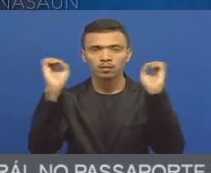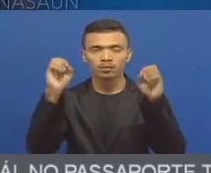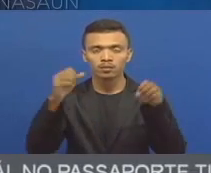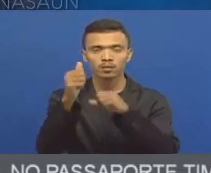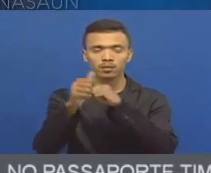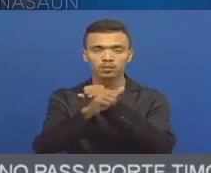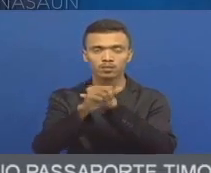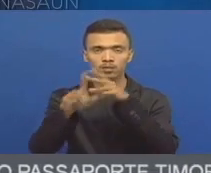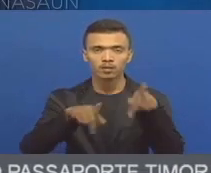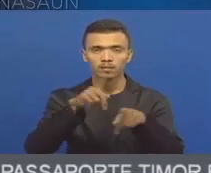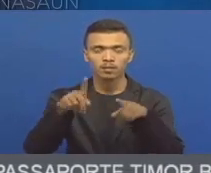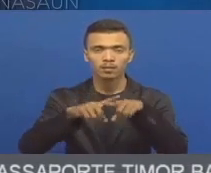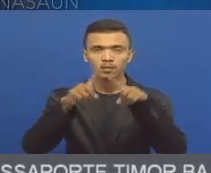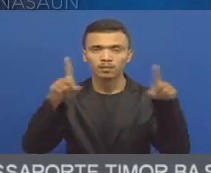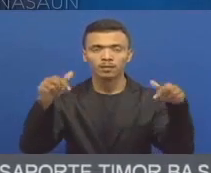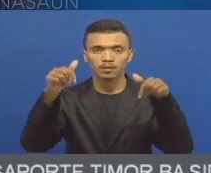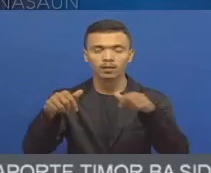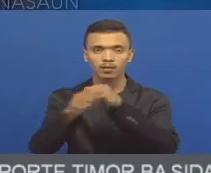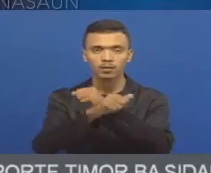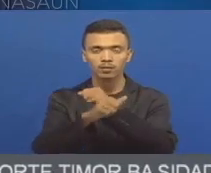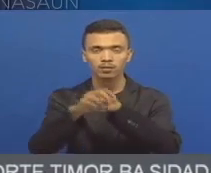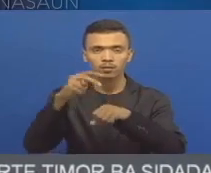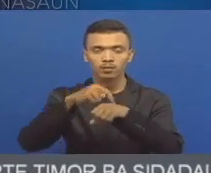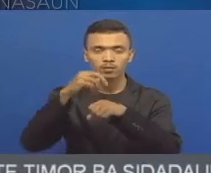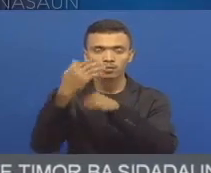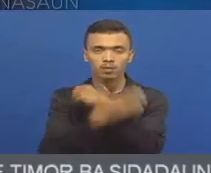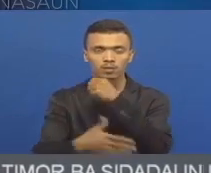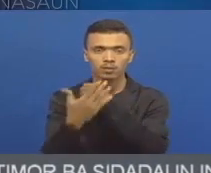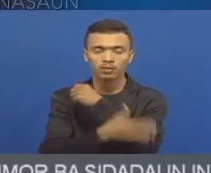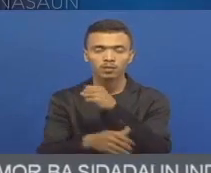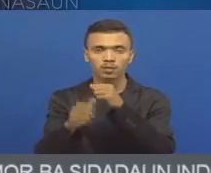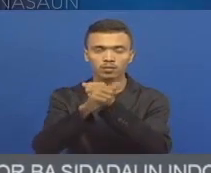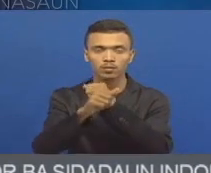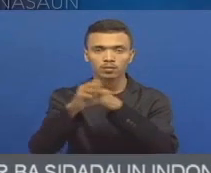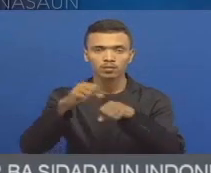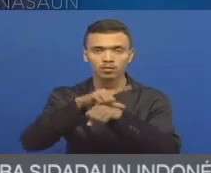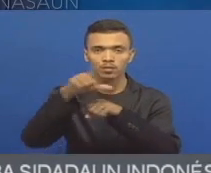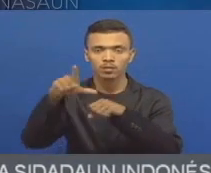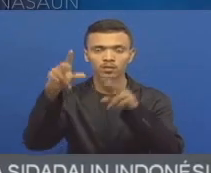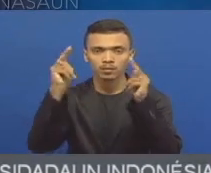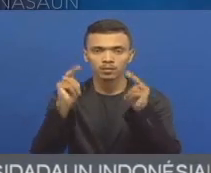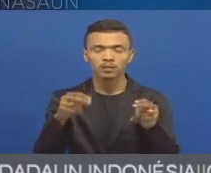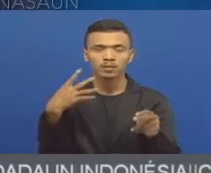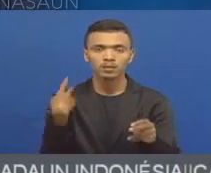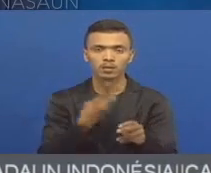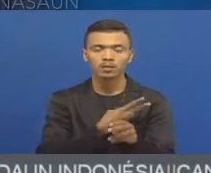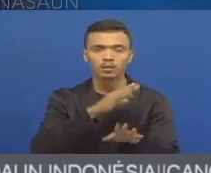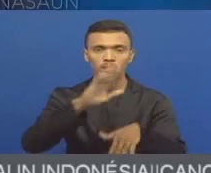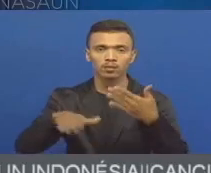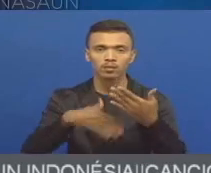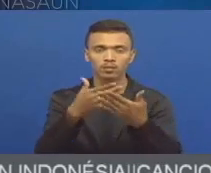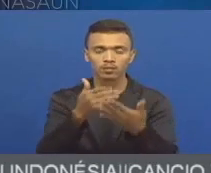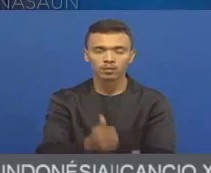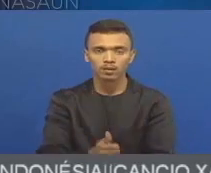nia mai bene asunto nasaun nia asunto sosiais nebe precisa ita hotu nia kontribusaun nia hana